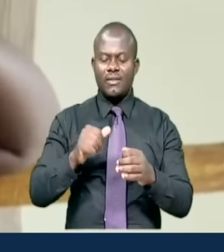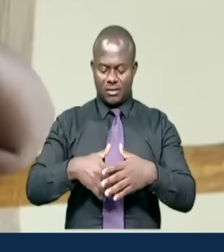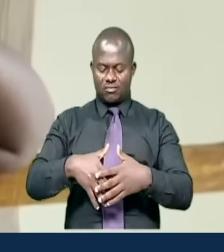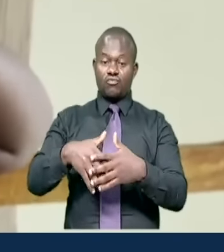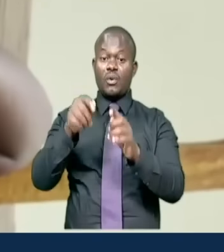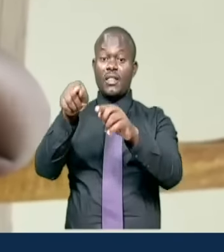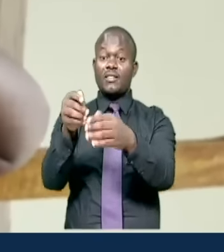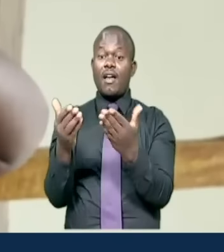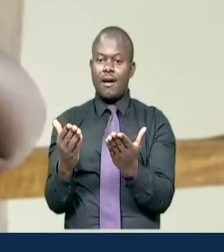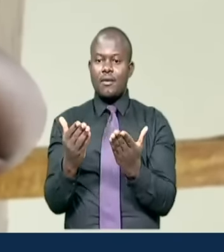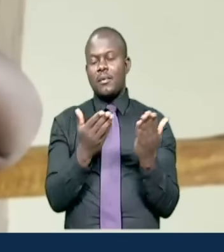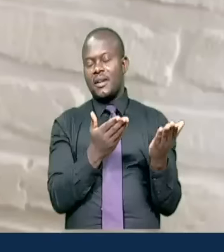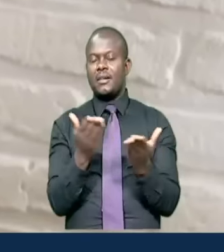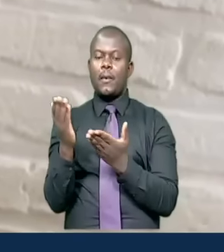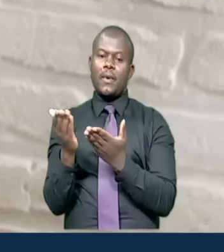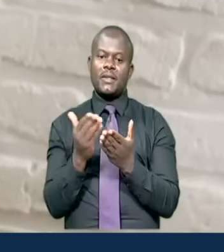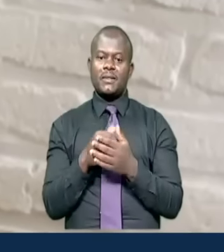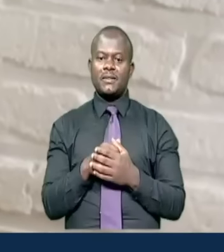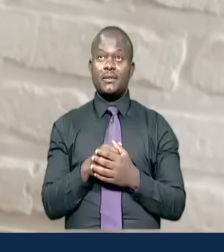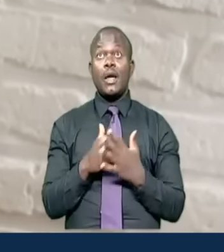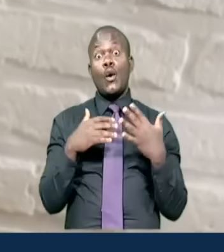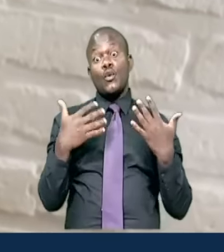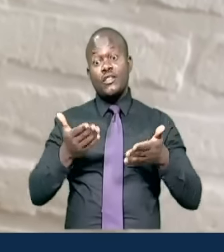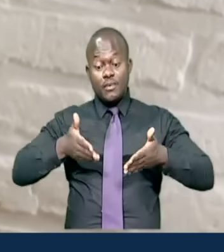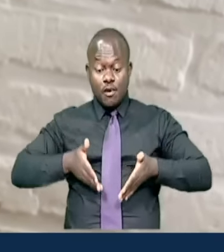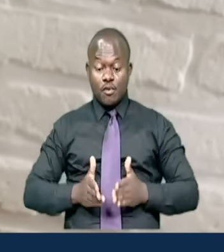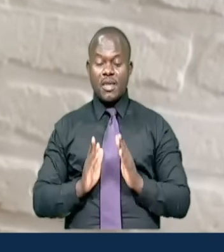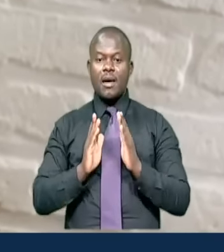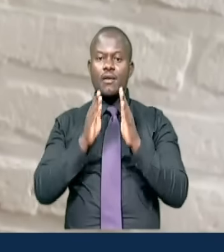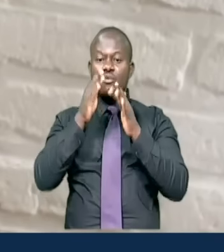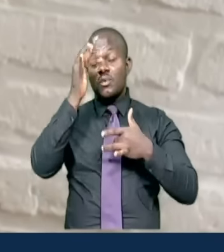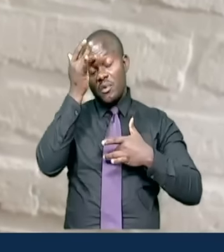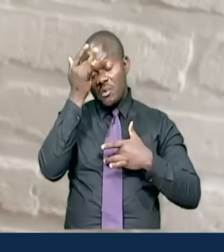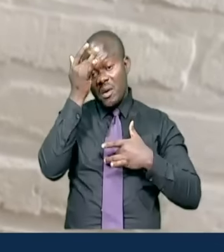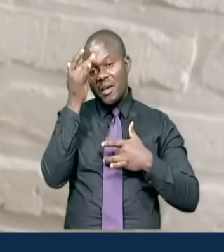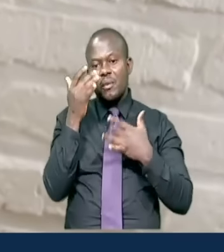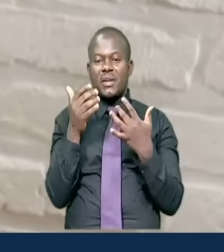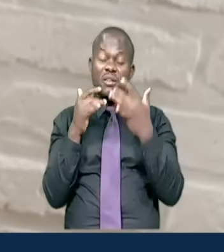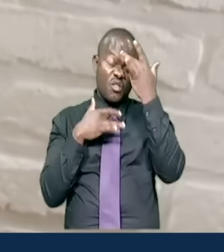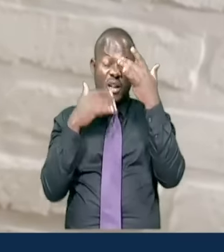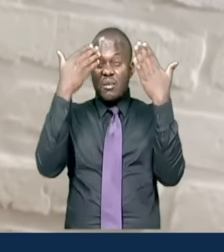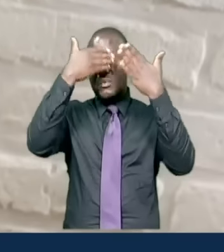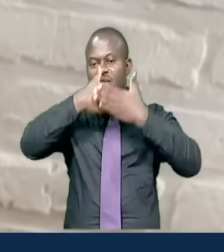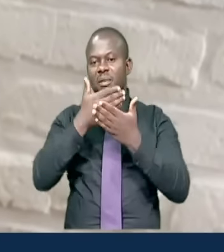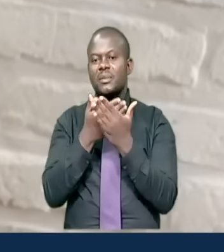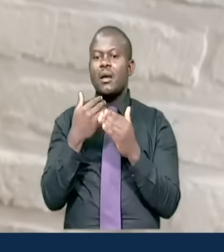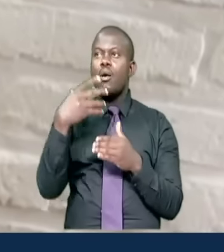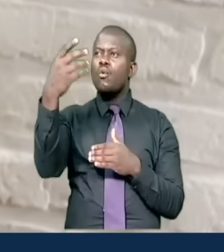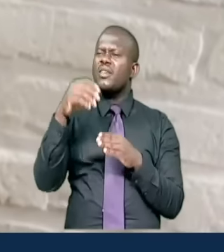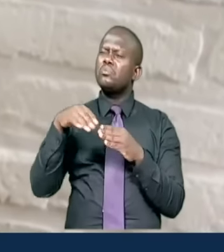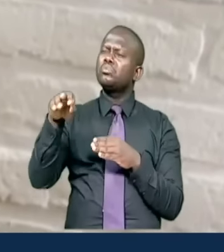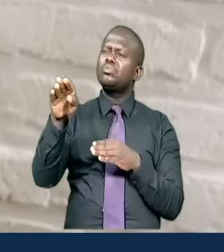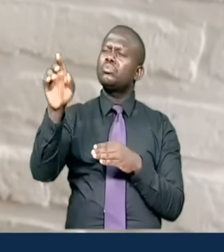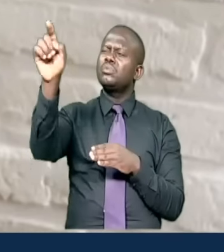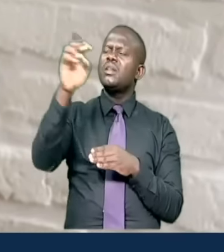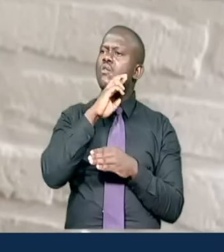ugahita uzana bagahita bakwakira. Bose byo no kubyara n'umuntu wabaga arwaye wenda nke wafatwaga n'ijoro byakusaba kugirwa 100, ariko